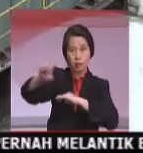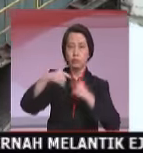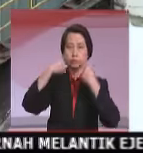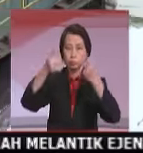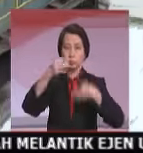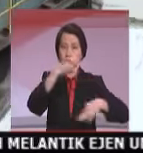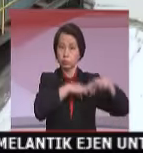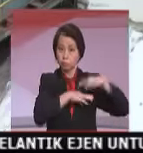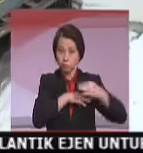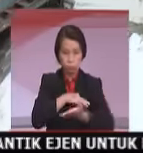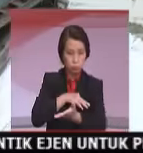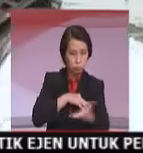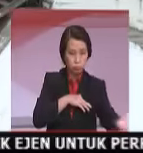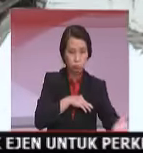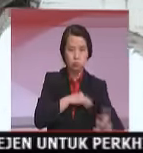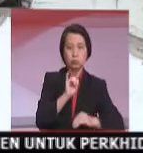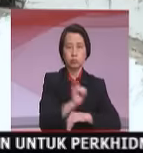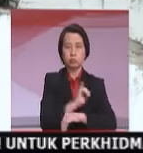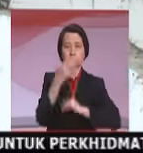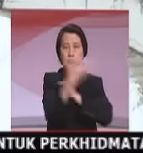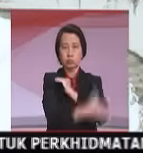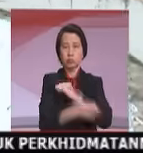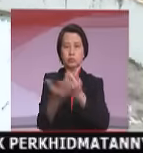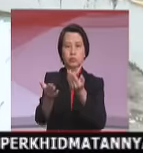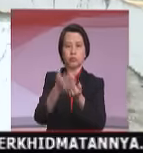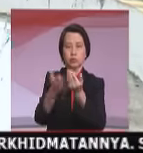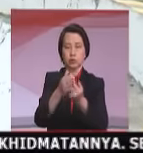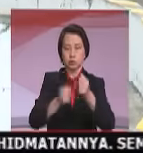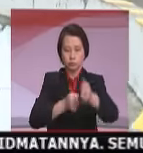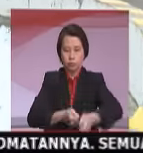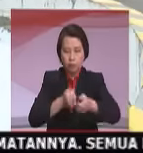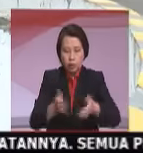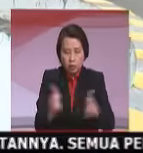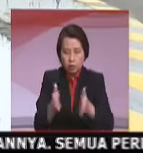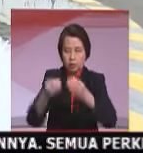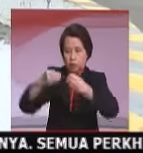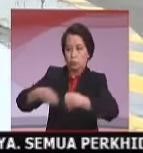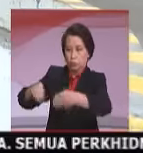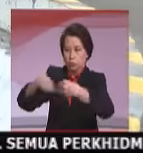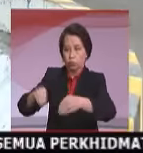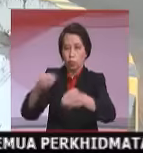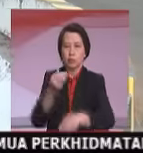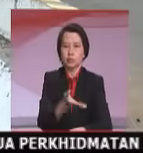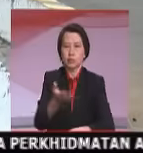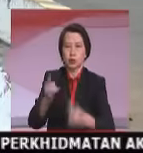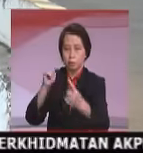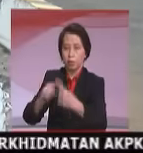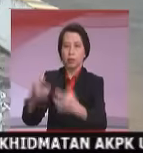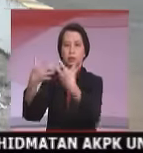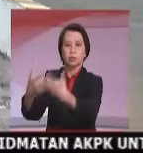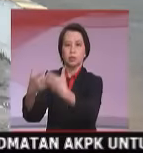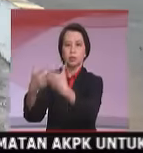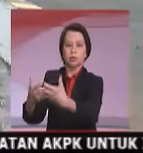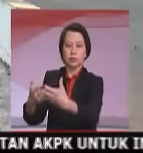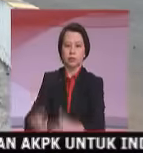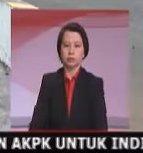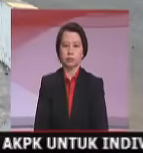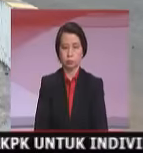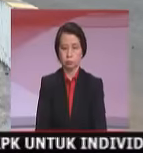berjaya dimanfaatkan oleh industri negara bagi memudahkan pekebun kecil untuk menjual hasil keluaran mereka kepada kilang-kilang.